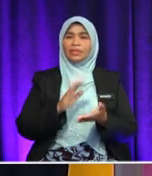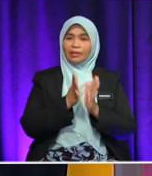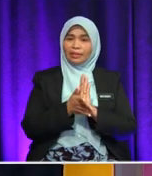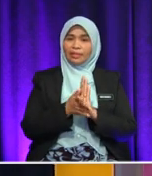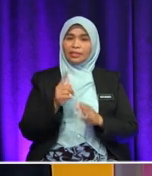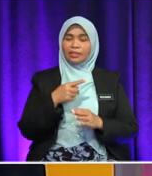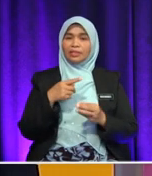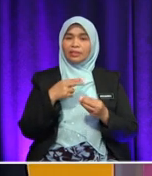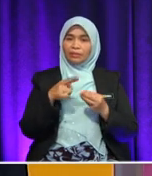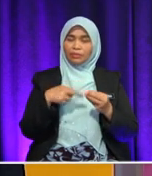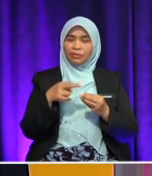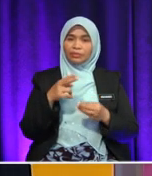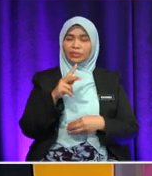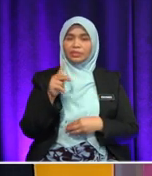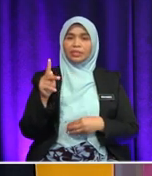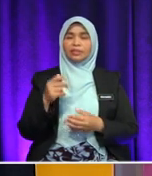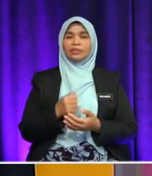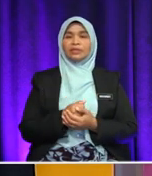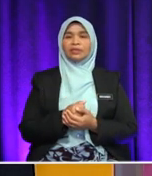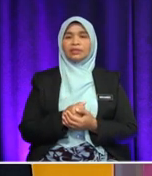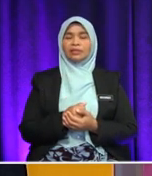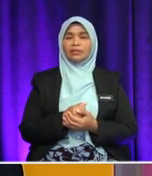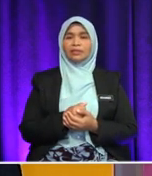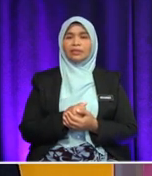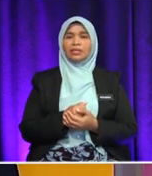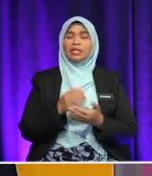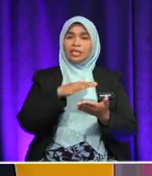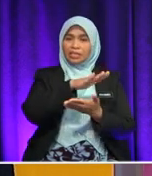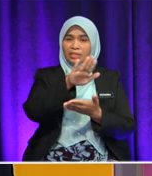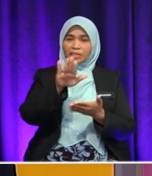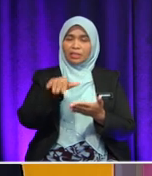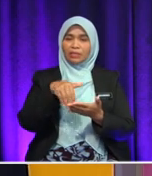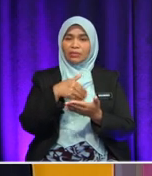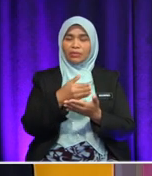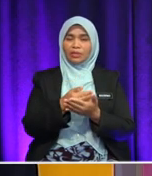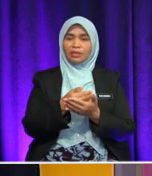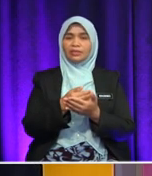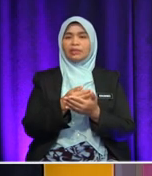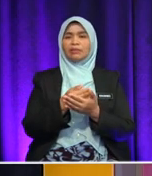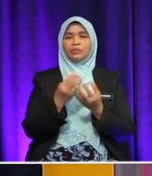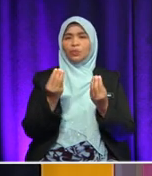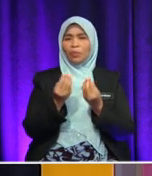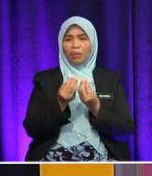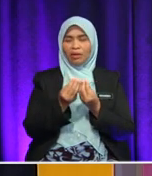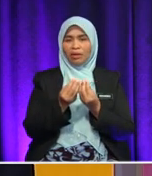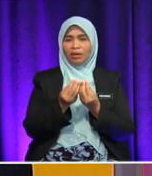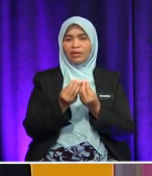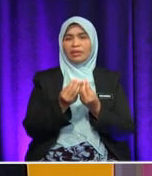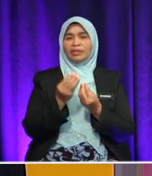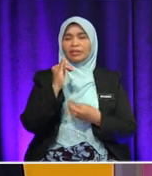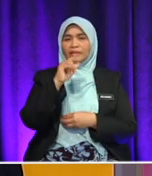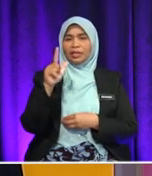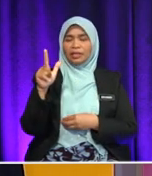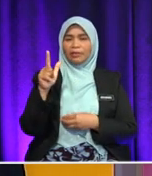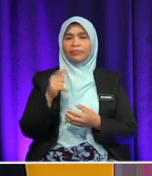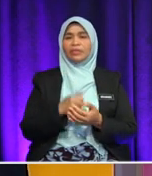gini murid-murid semua di luar sana kita rumus keseluruhan yang 15 kali 15 kali 15 15 10